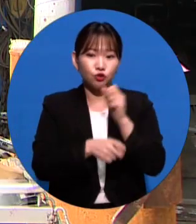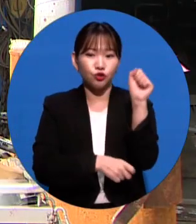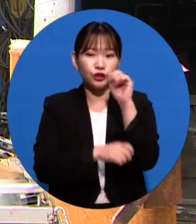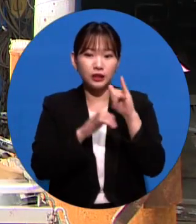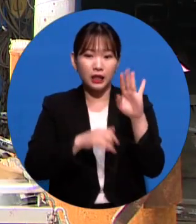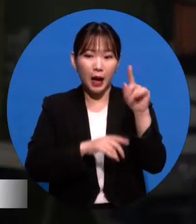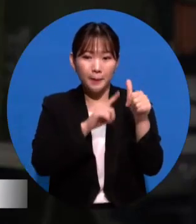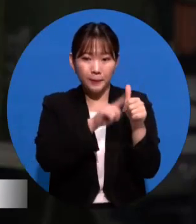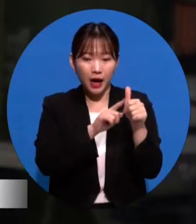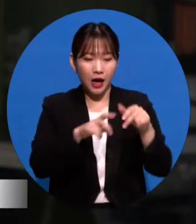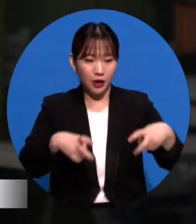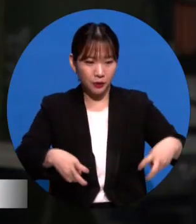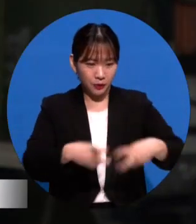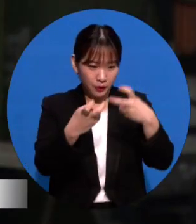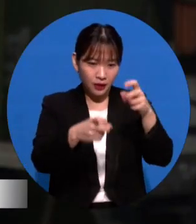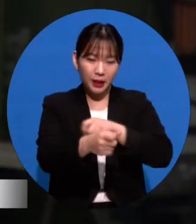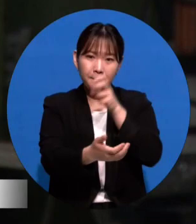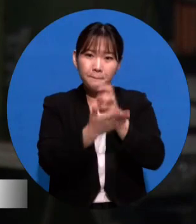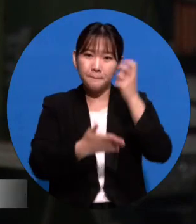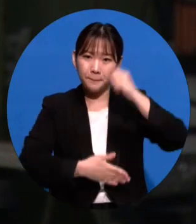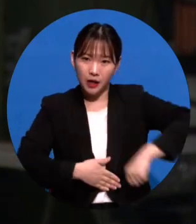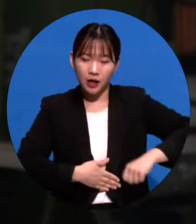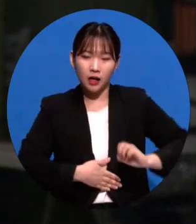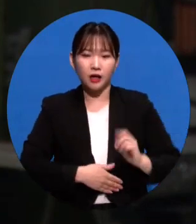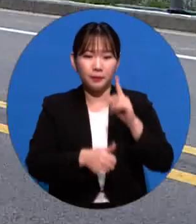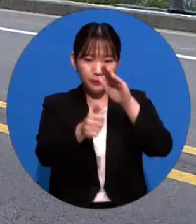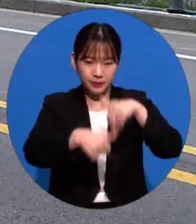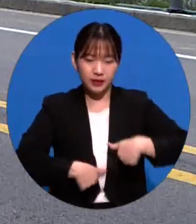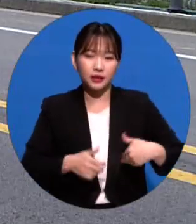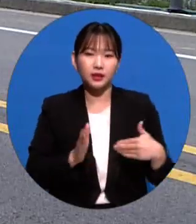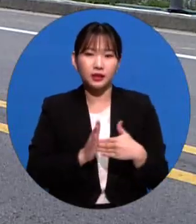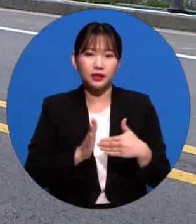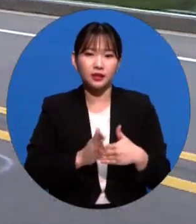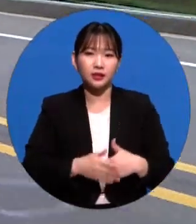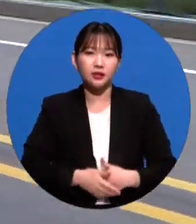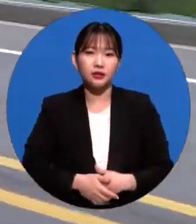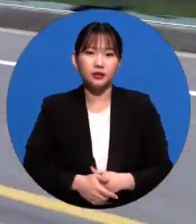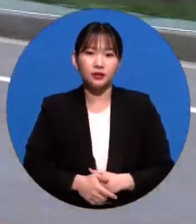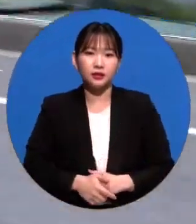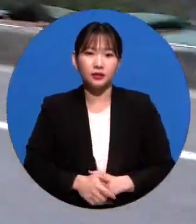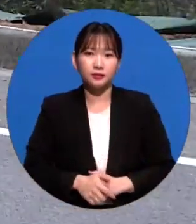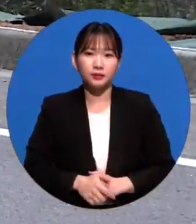운전자 박 씨를 교통사고 처리 특례법 위반으로 입건했습니다. MBC 뉴스 박종호입니다.